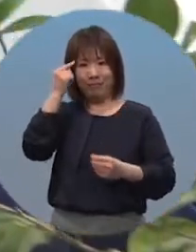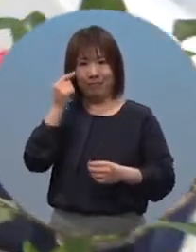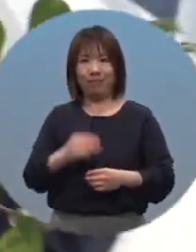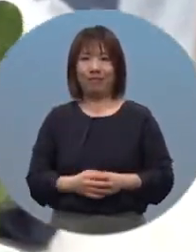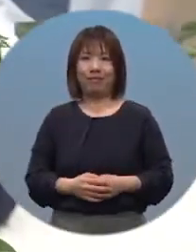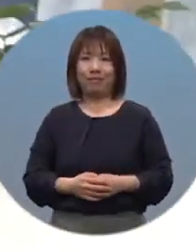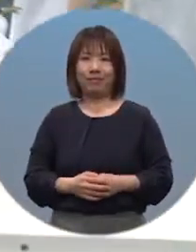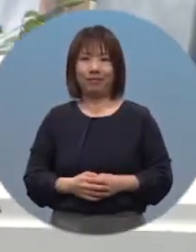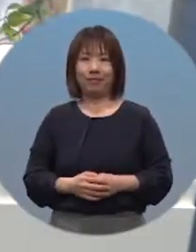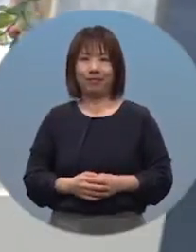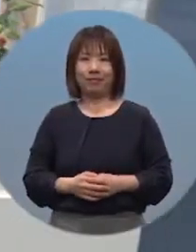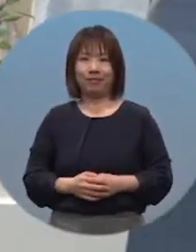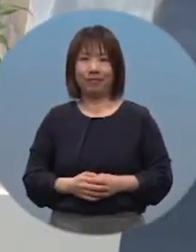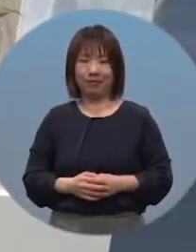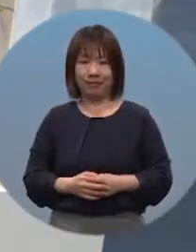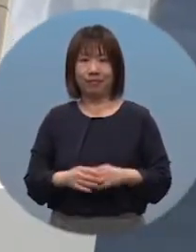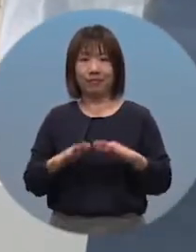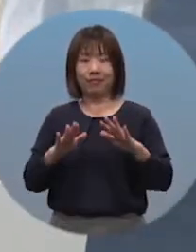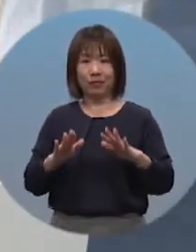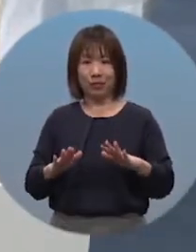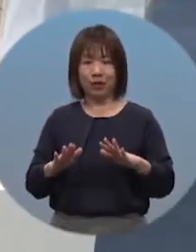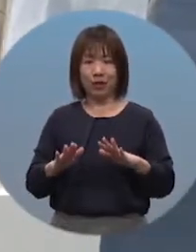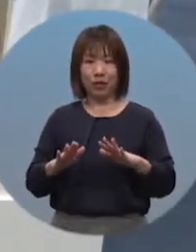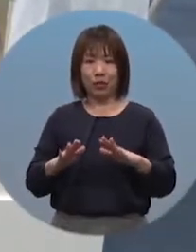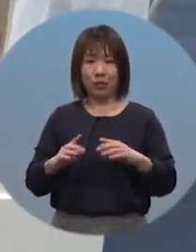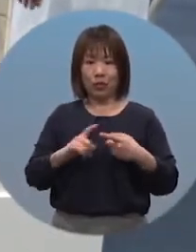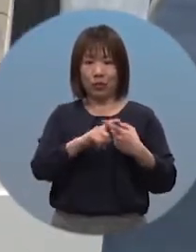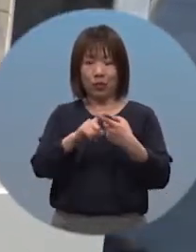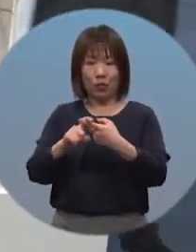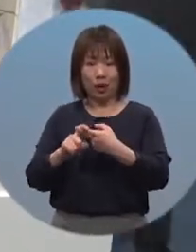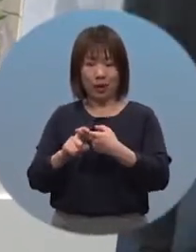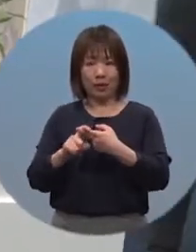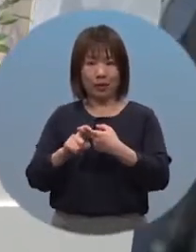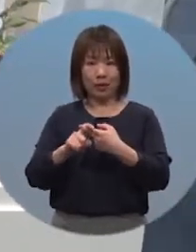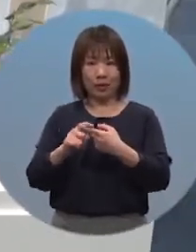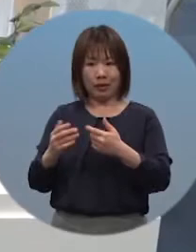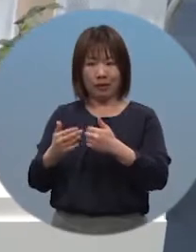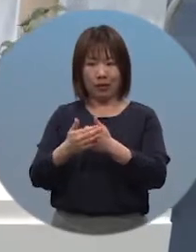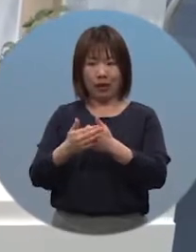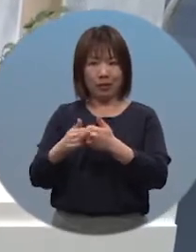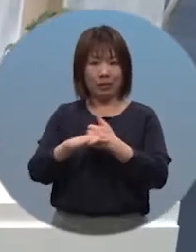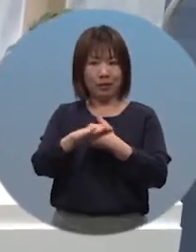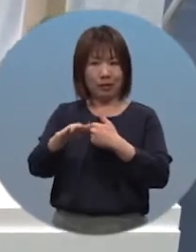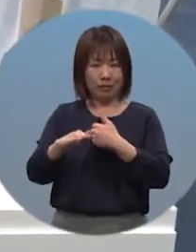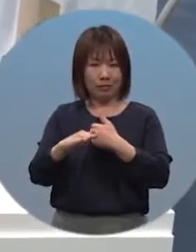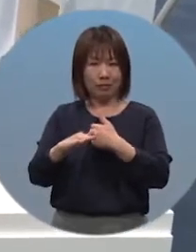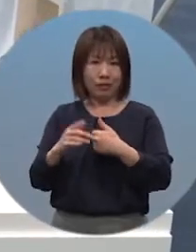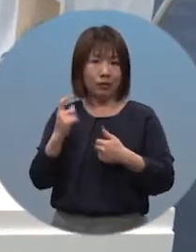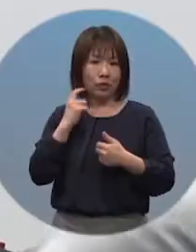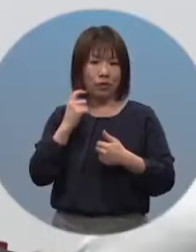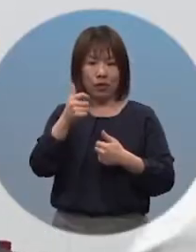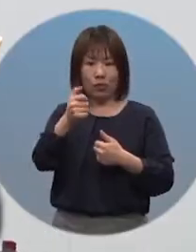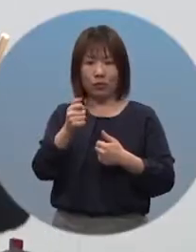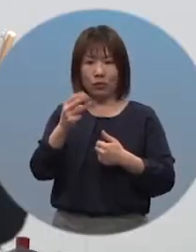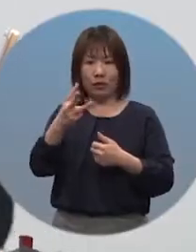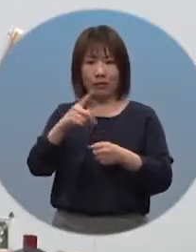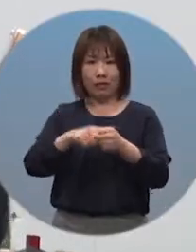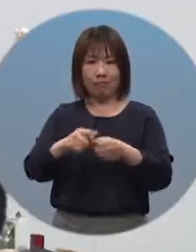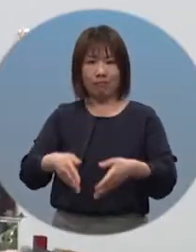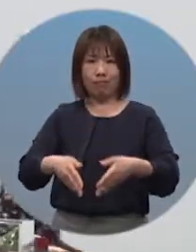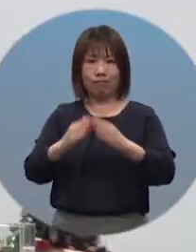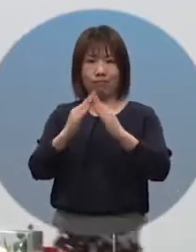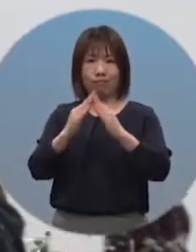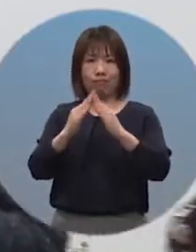今回天地に携わったか同協会は昭和53年に設立されました会員相互の親睦